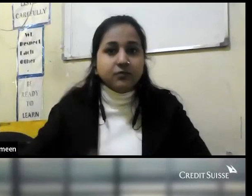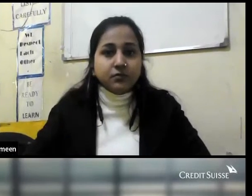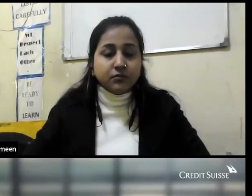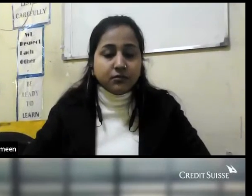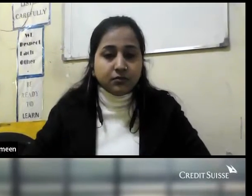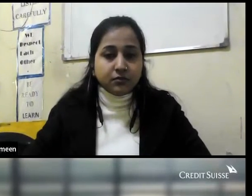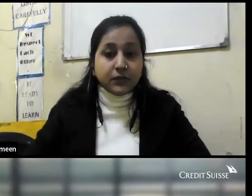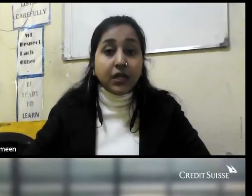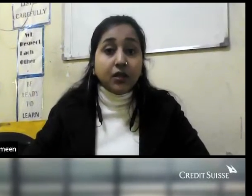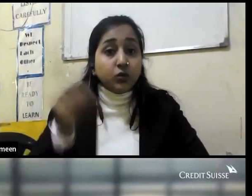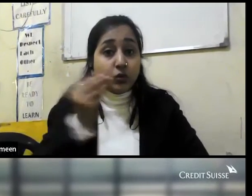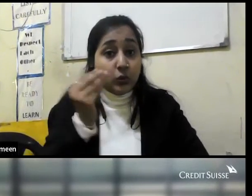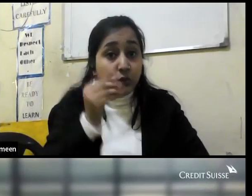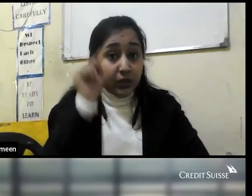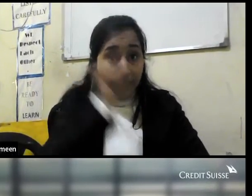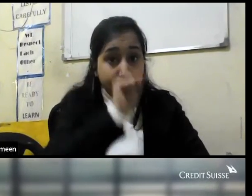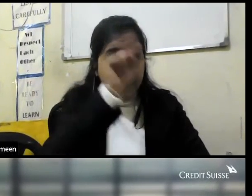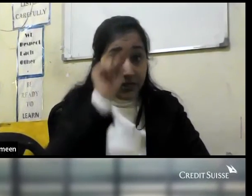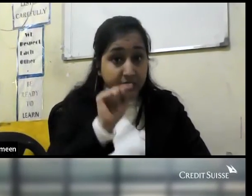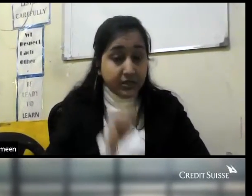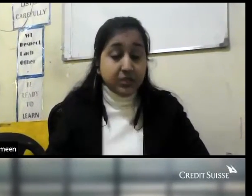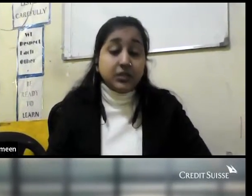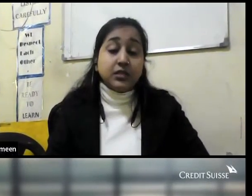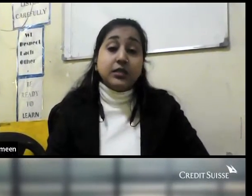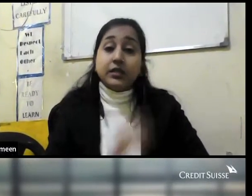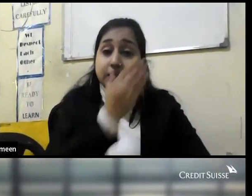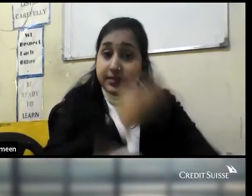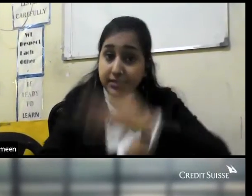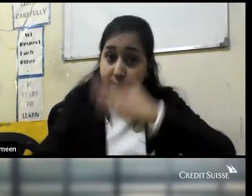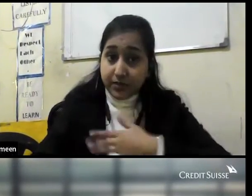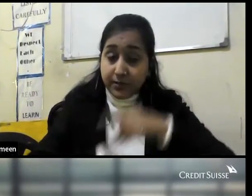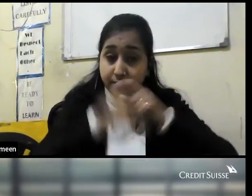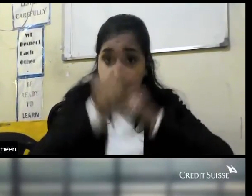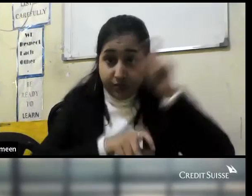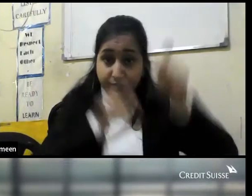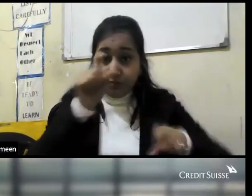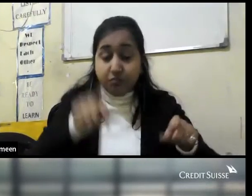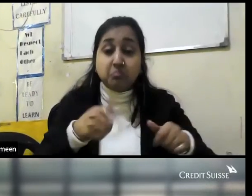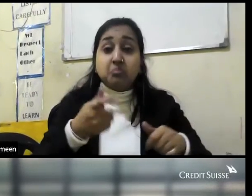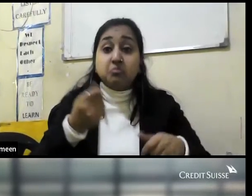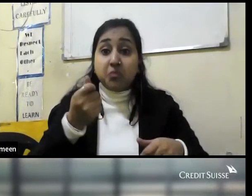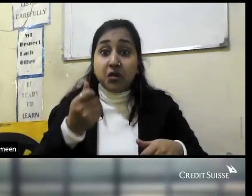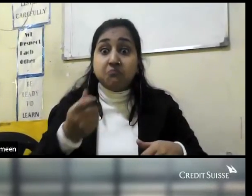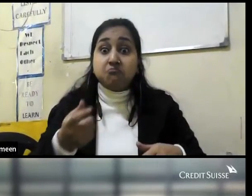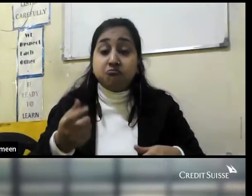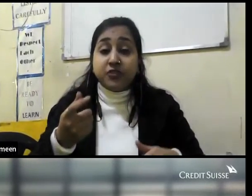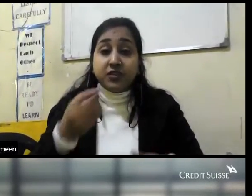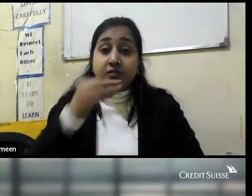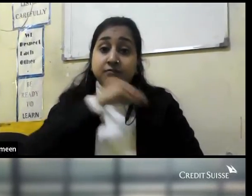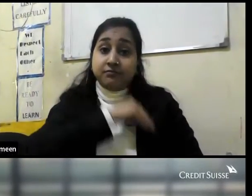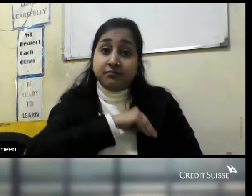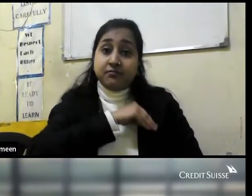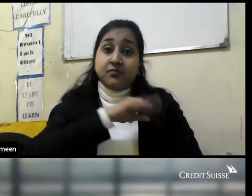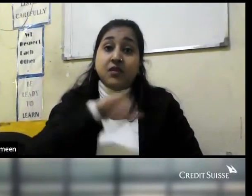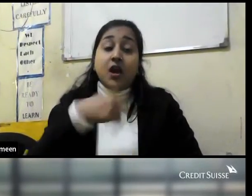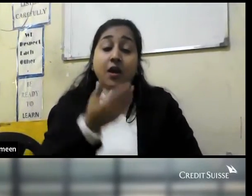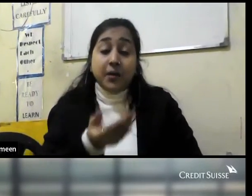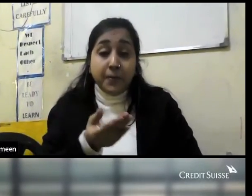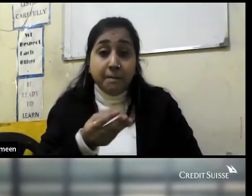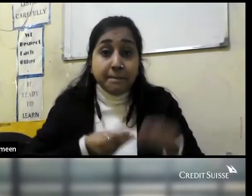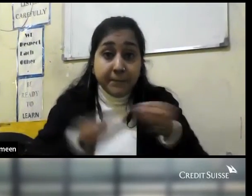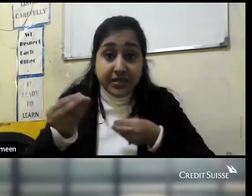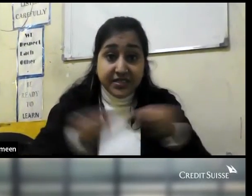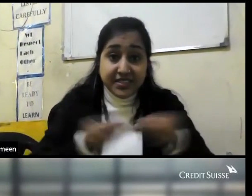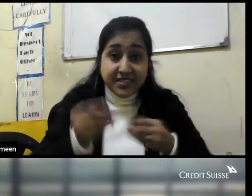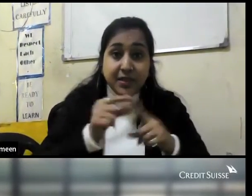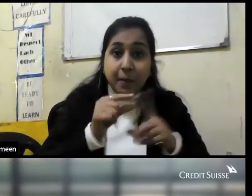certain percentage of differently abled people also who are getting benefited. तो उनको हम बिजनेस प्लान कैसे बनाते हैं, एक बिजनेस को कैसे सस्टेन